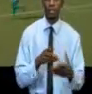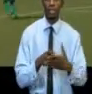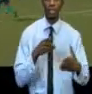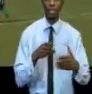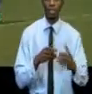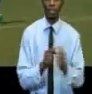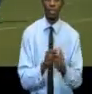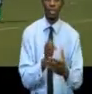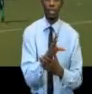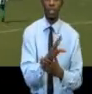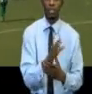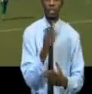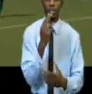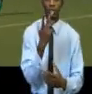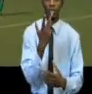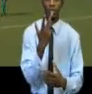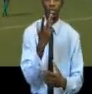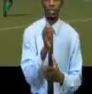Kakoko Kumba.